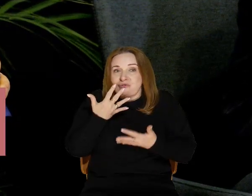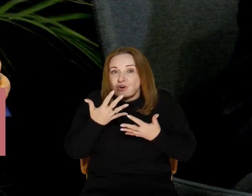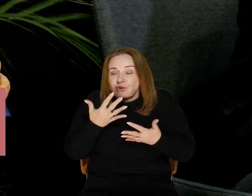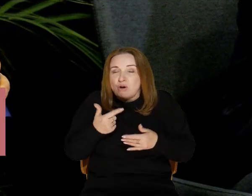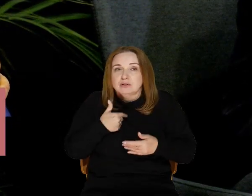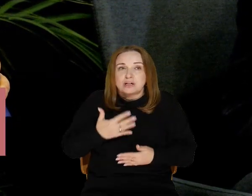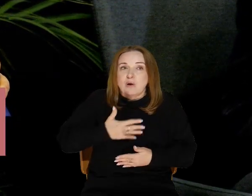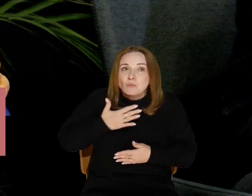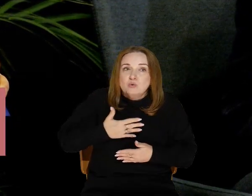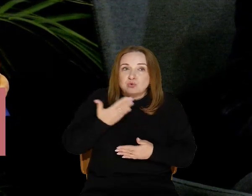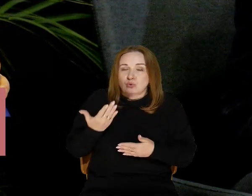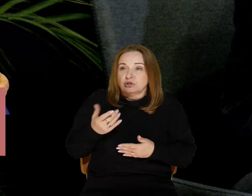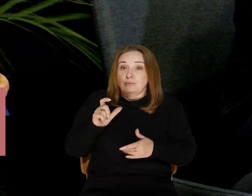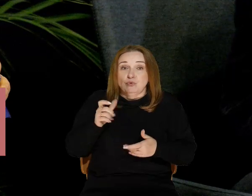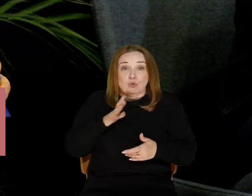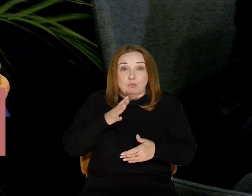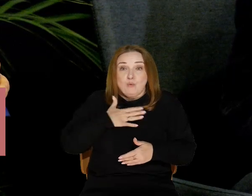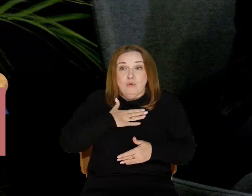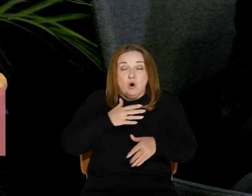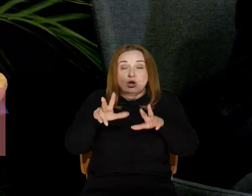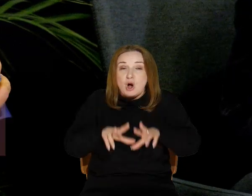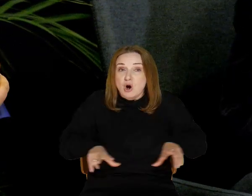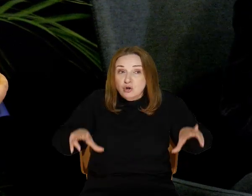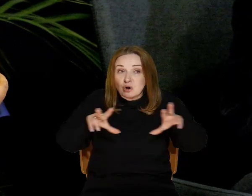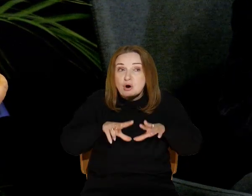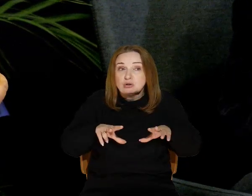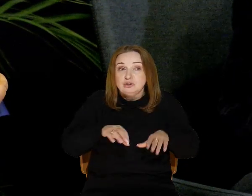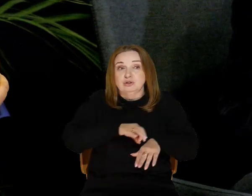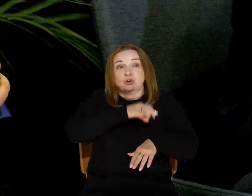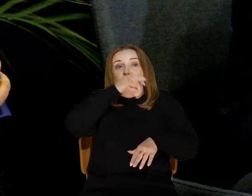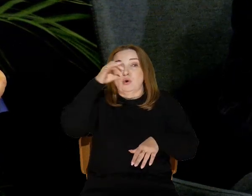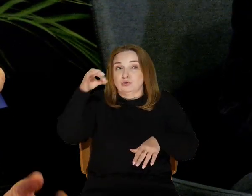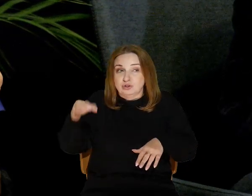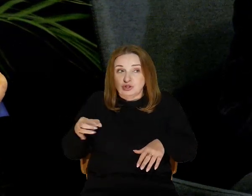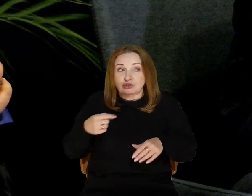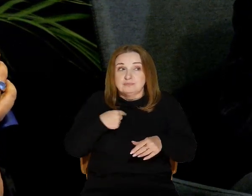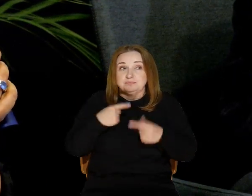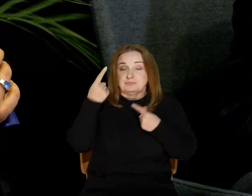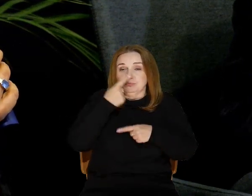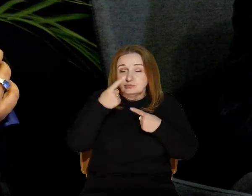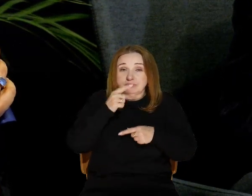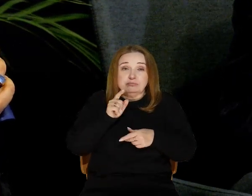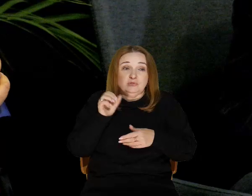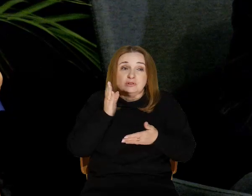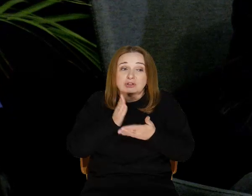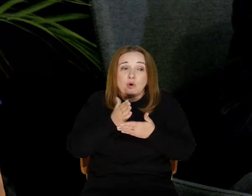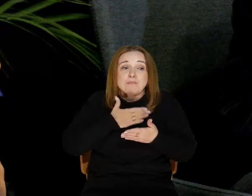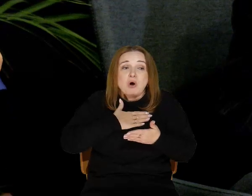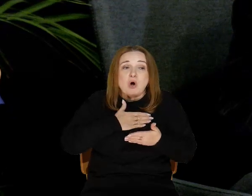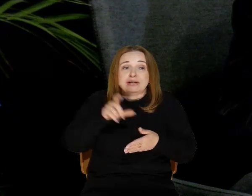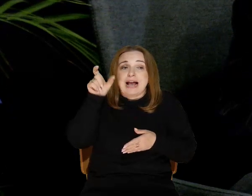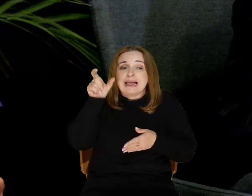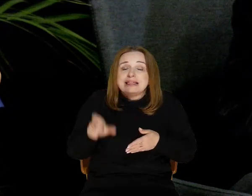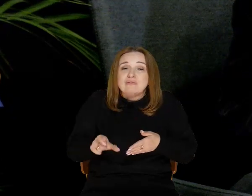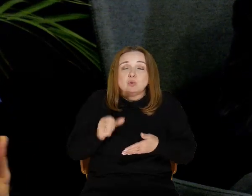miałam takie poczucie, że to, co się działo w mojej rodzinie, czy to, co dzieje się nadal w mojej rodzinie, to jest wyłącznie jakaś moja bardzo indywidualna